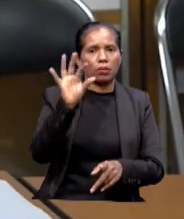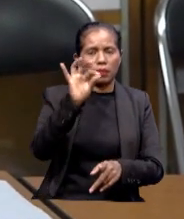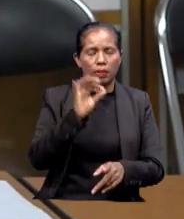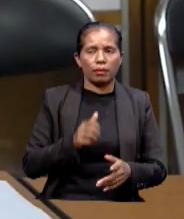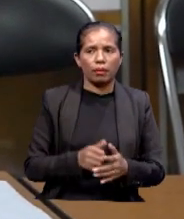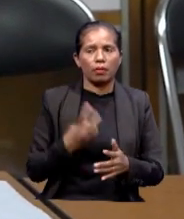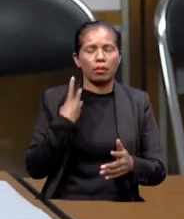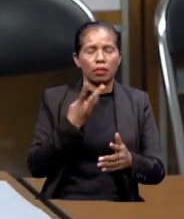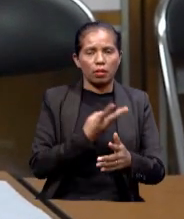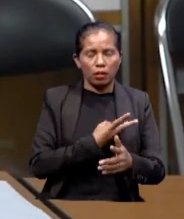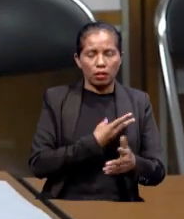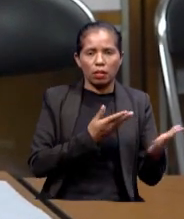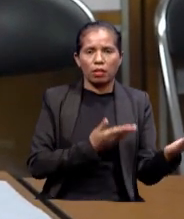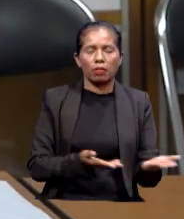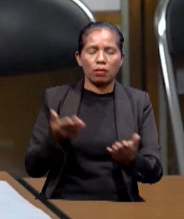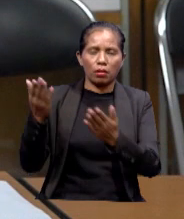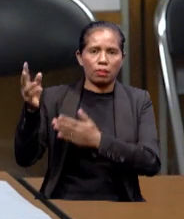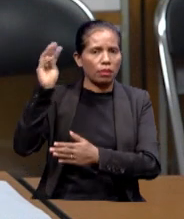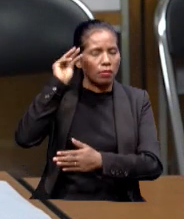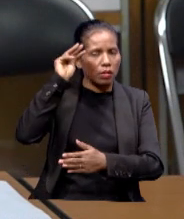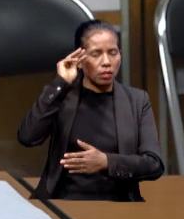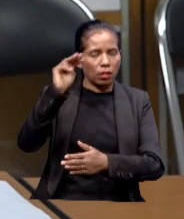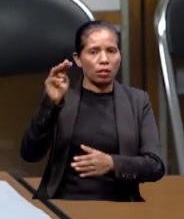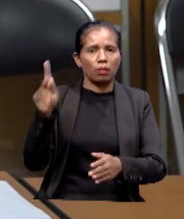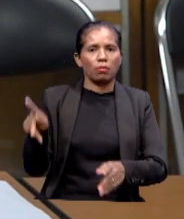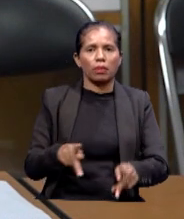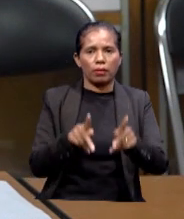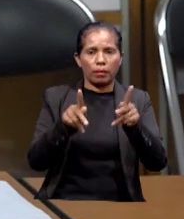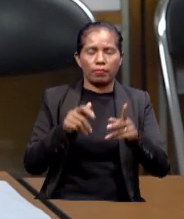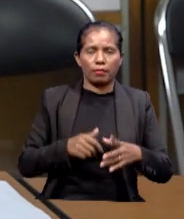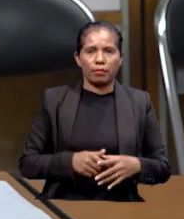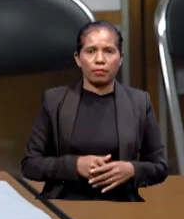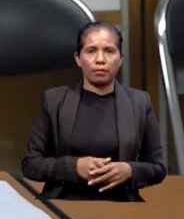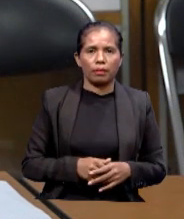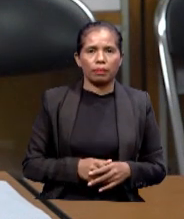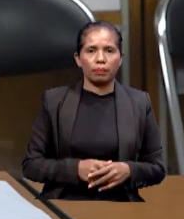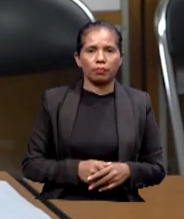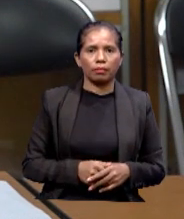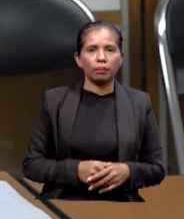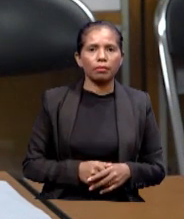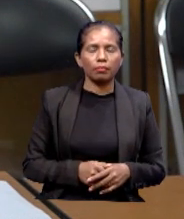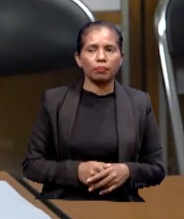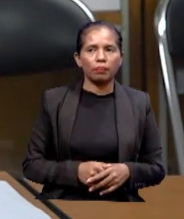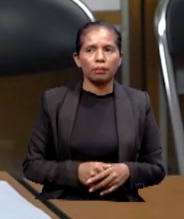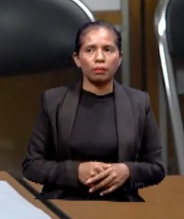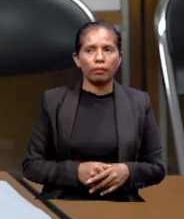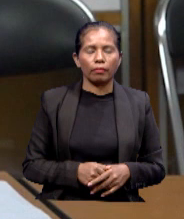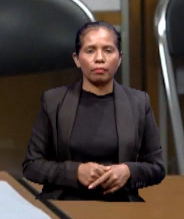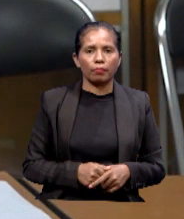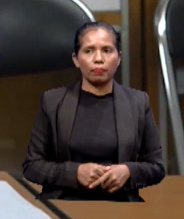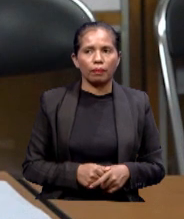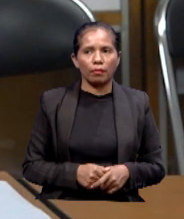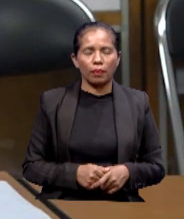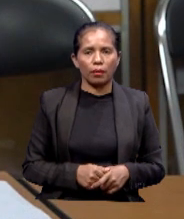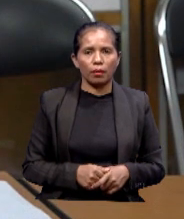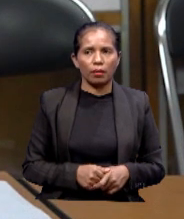nema kita harukon ba iha Ministério Público. Nebe nia sei